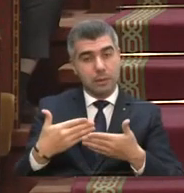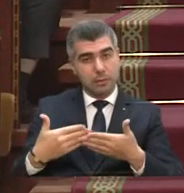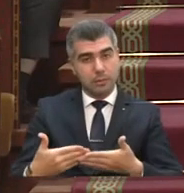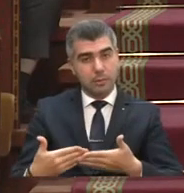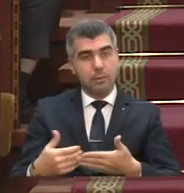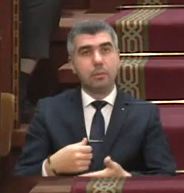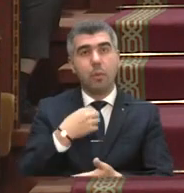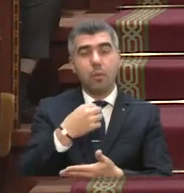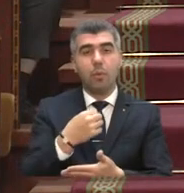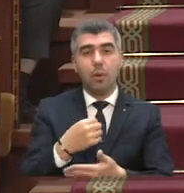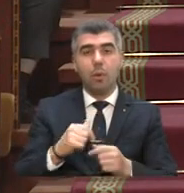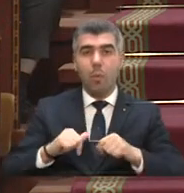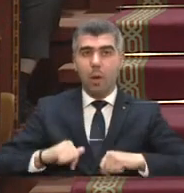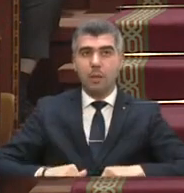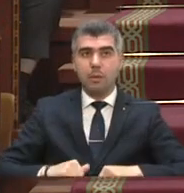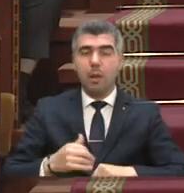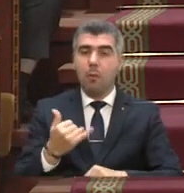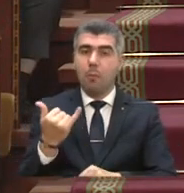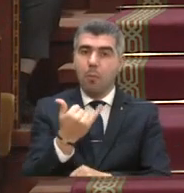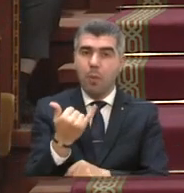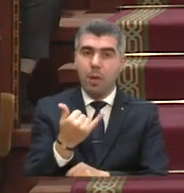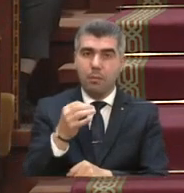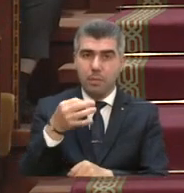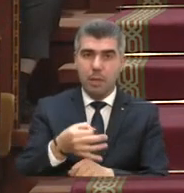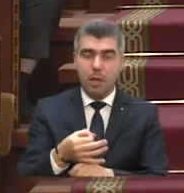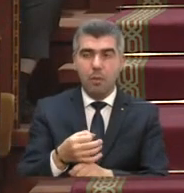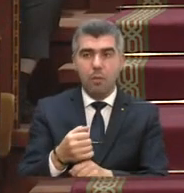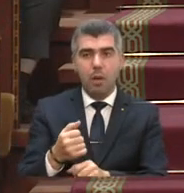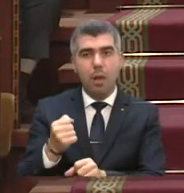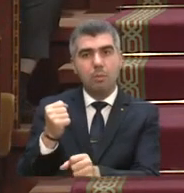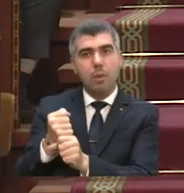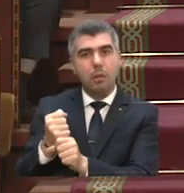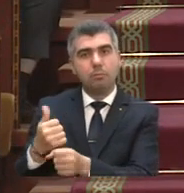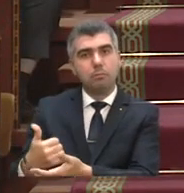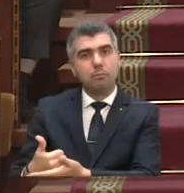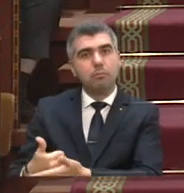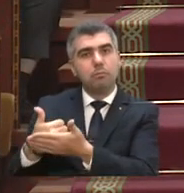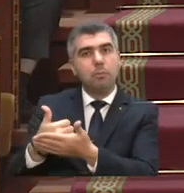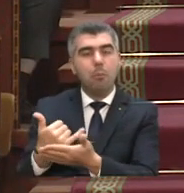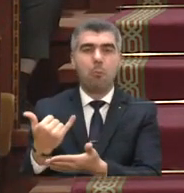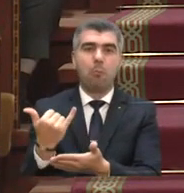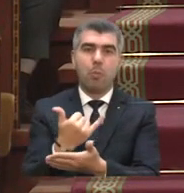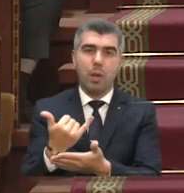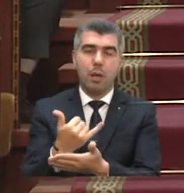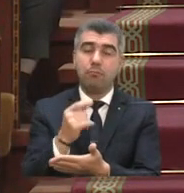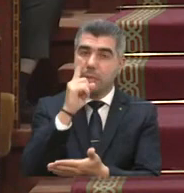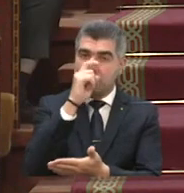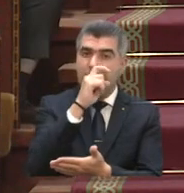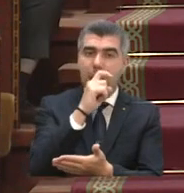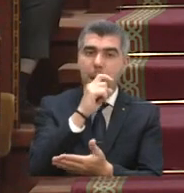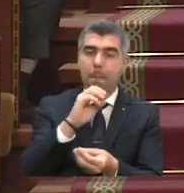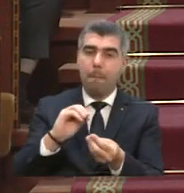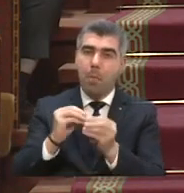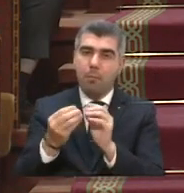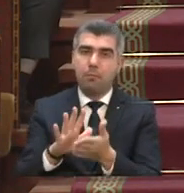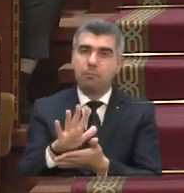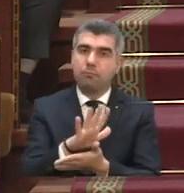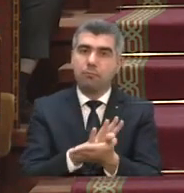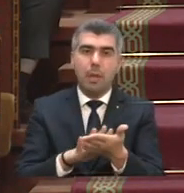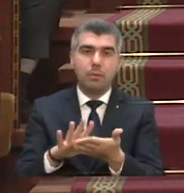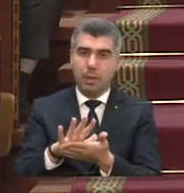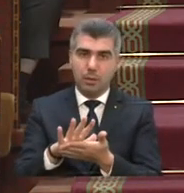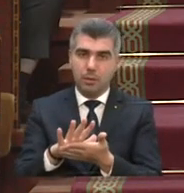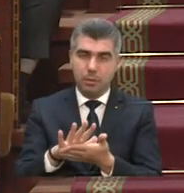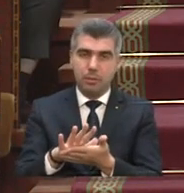ولهذا كنطلب السيد الوزير المحترم رد الاعتبار ان هاد المهنيين راه عاشوا واحد الظروف قاسية ومازال كيعيشوا، وهذا